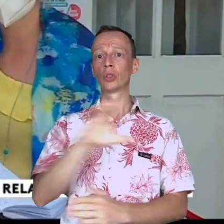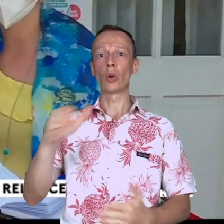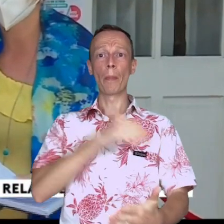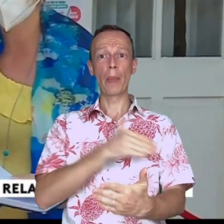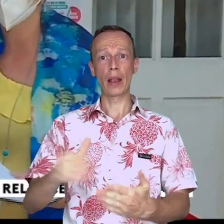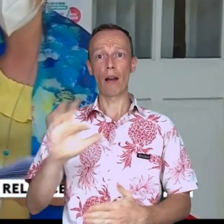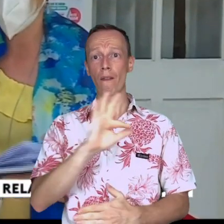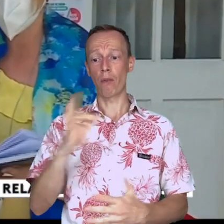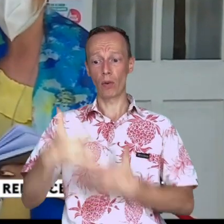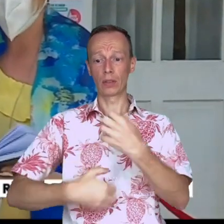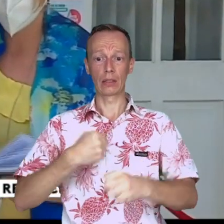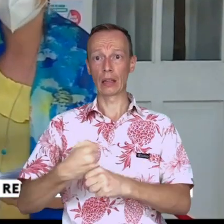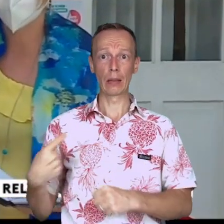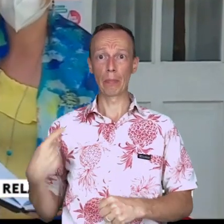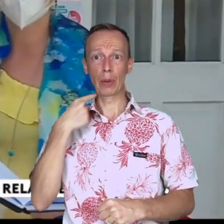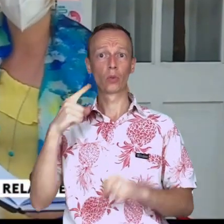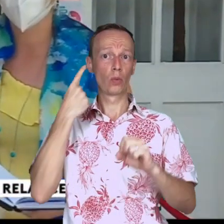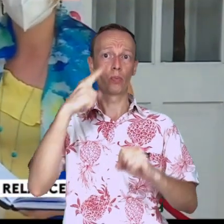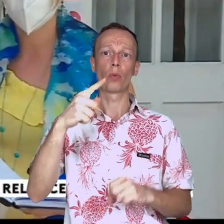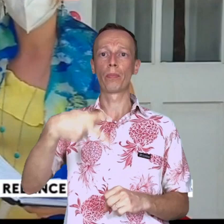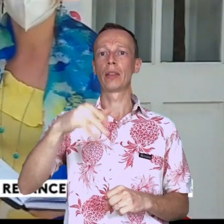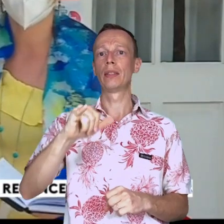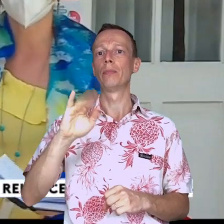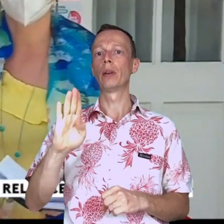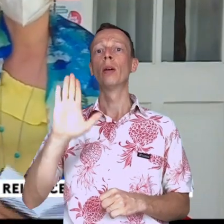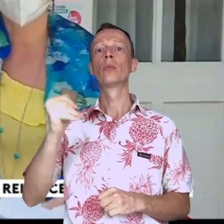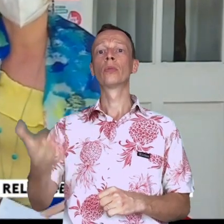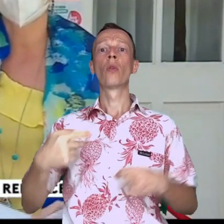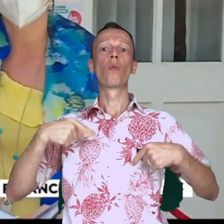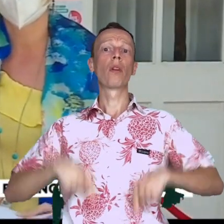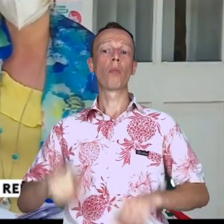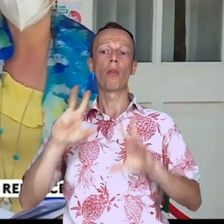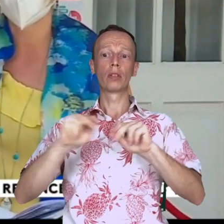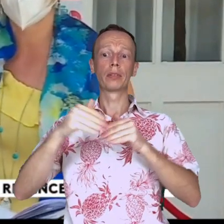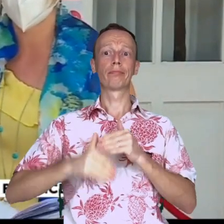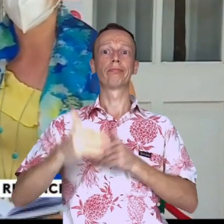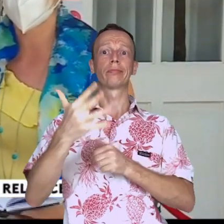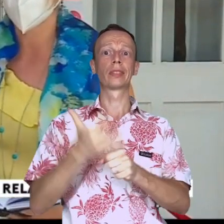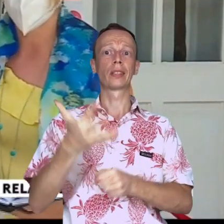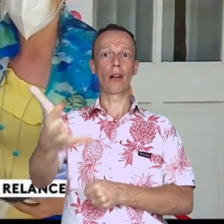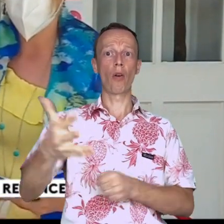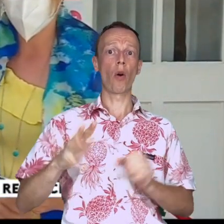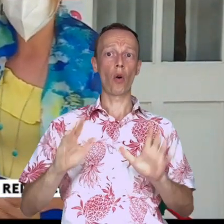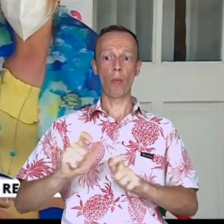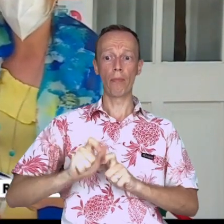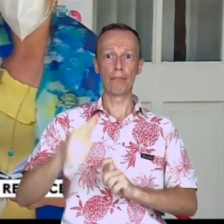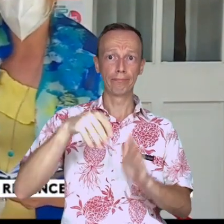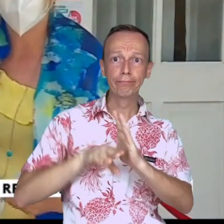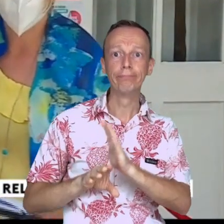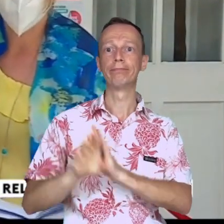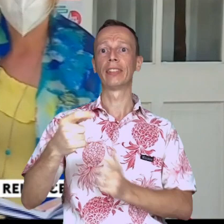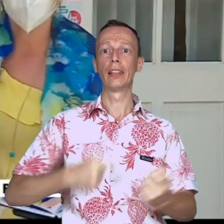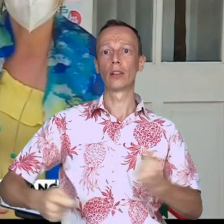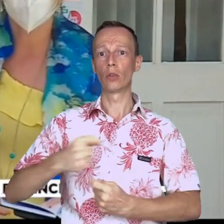100 milliards de francs cette année. Le gouvernement vient donc de présenter son plan de relance pour les 5 années à venir. Il vient juste de terminer cette